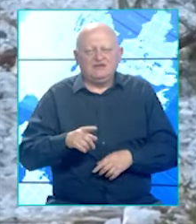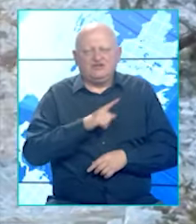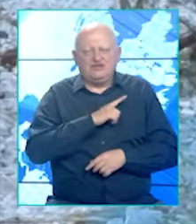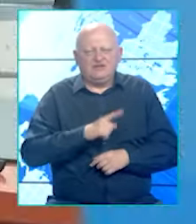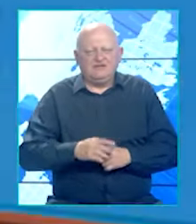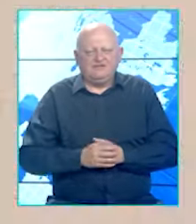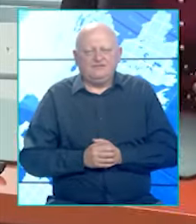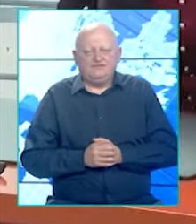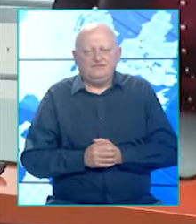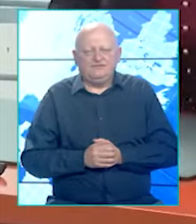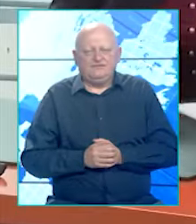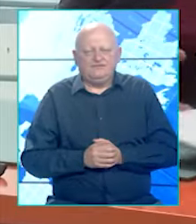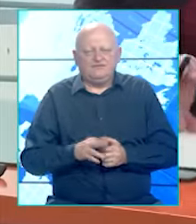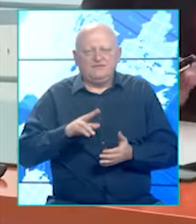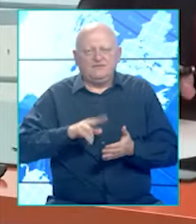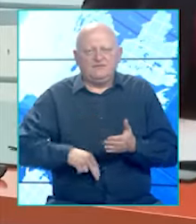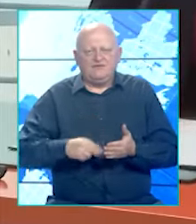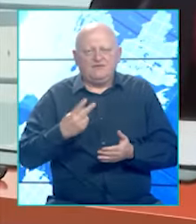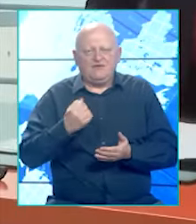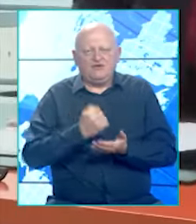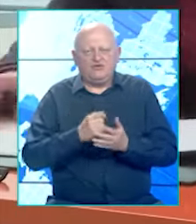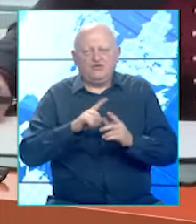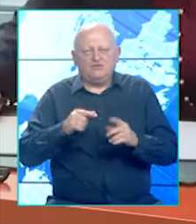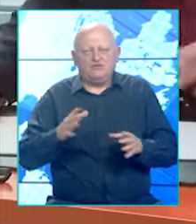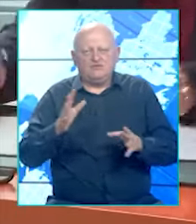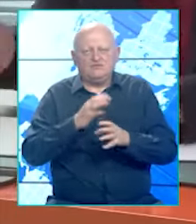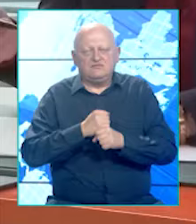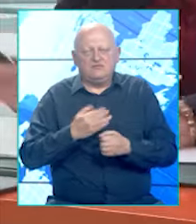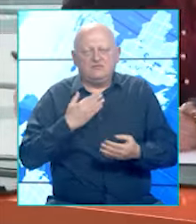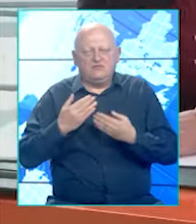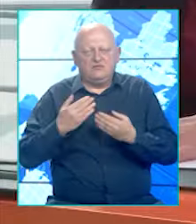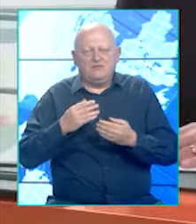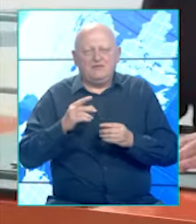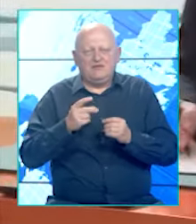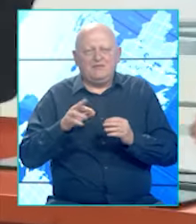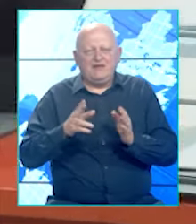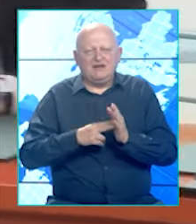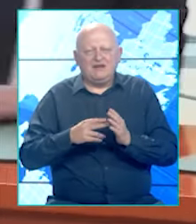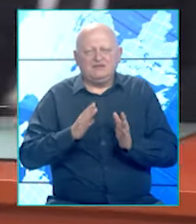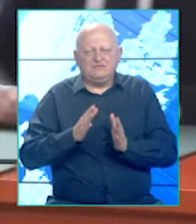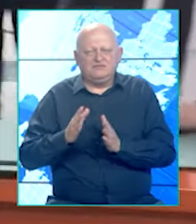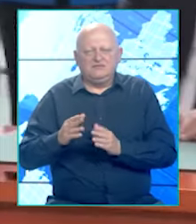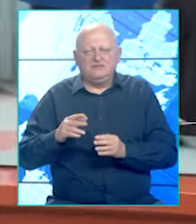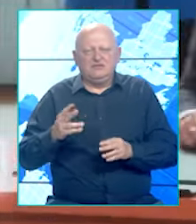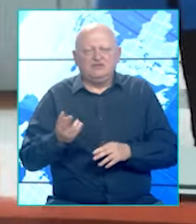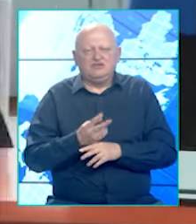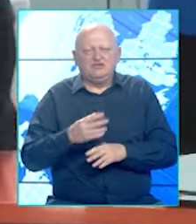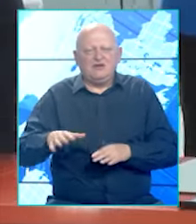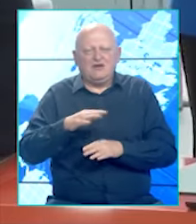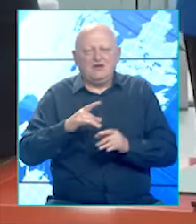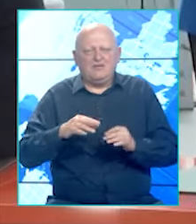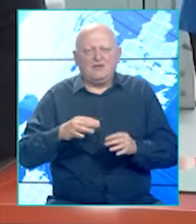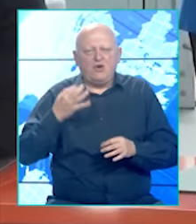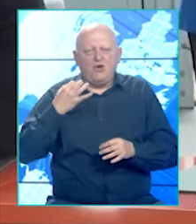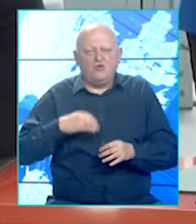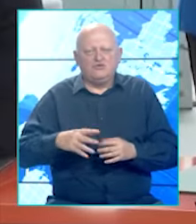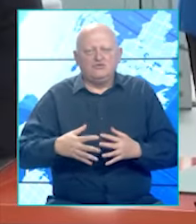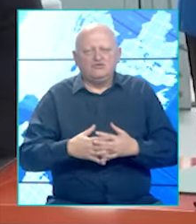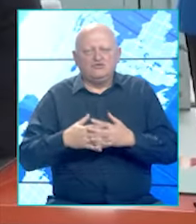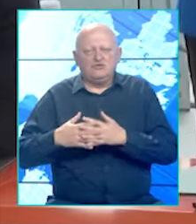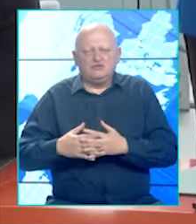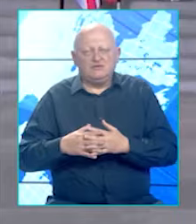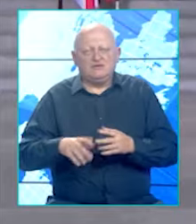žrtava. Potpisivanjem dva dokumenta završen summit berlinskog procesa. Zemlje Zapadnog Balkana se obvezale na